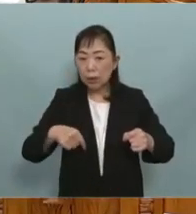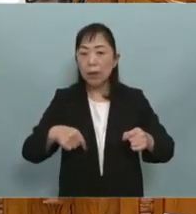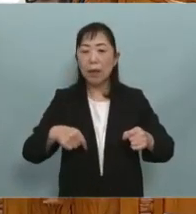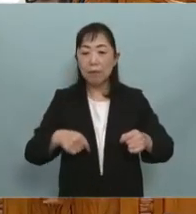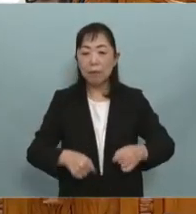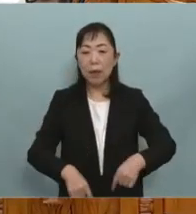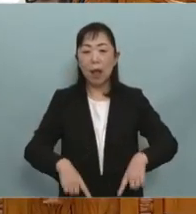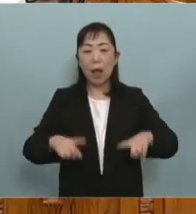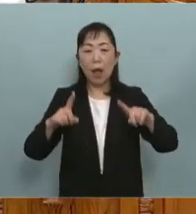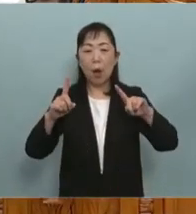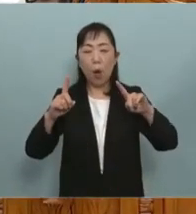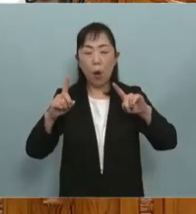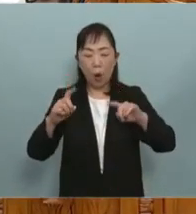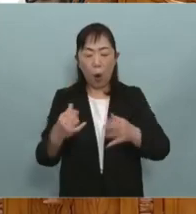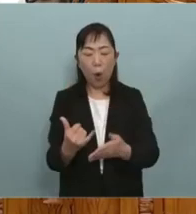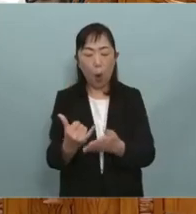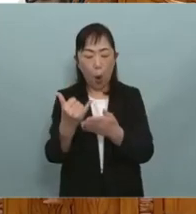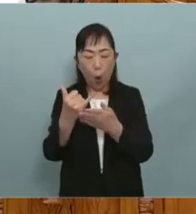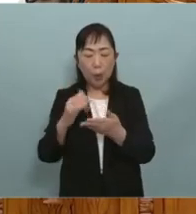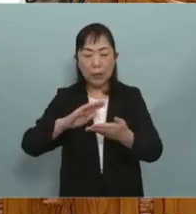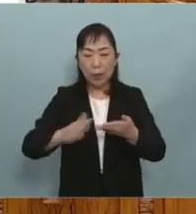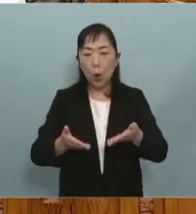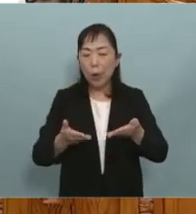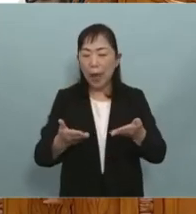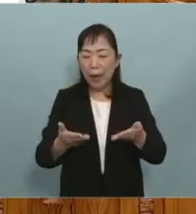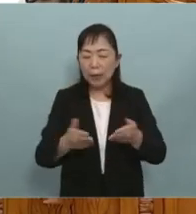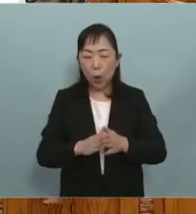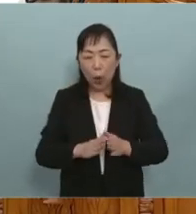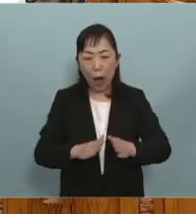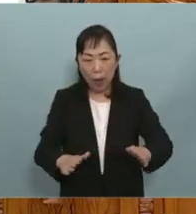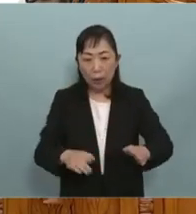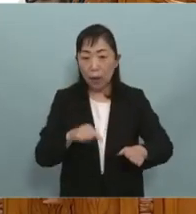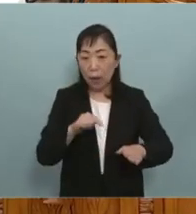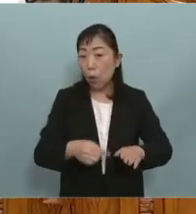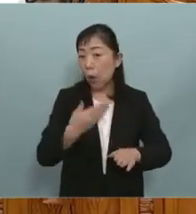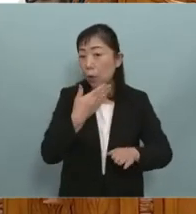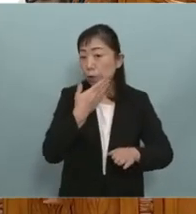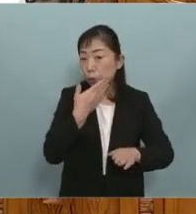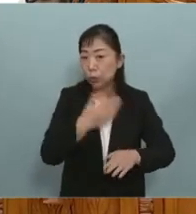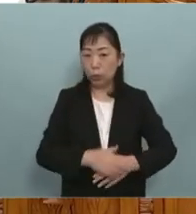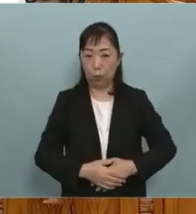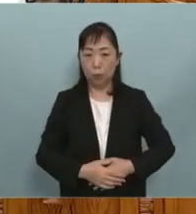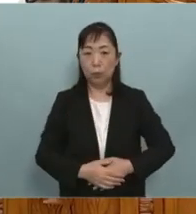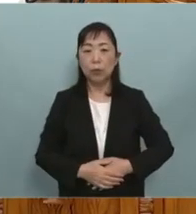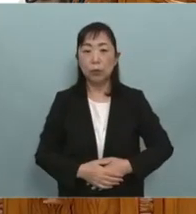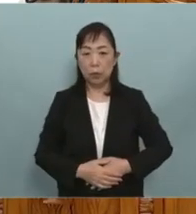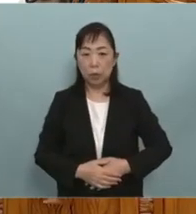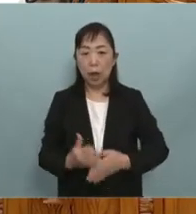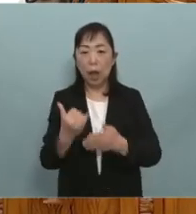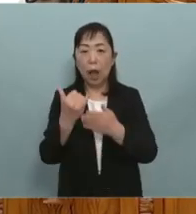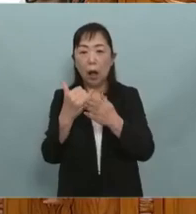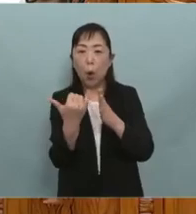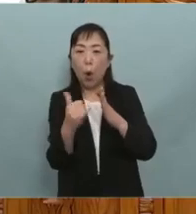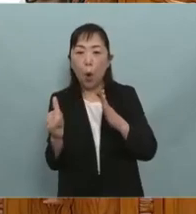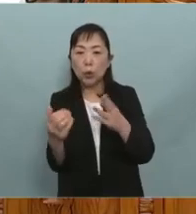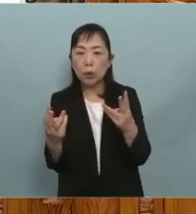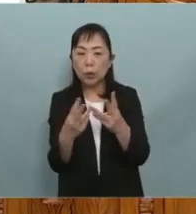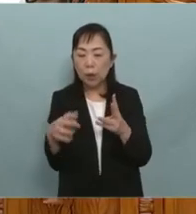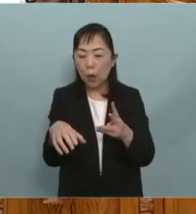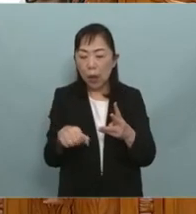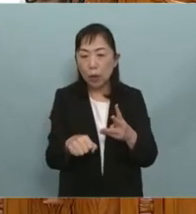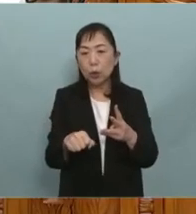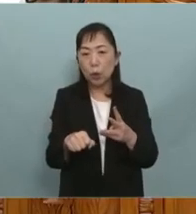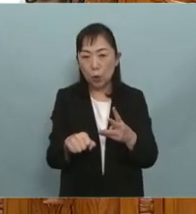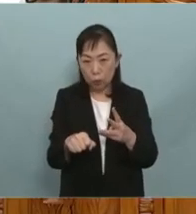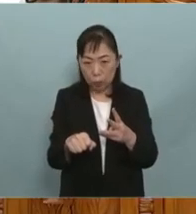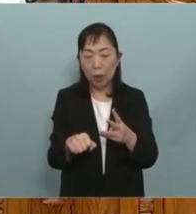安定的な継承等は極めて重要なことですとりわけ皇族数の確保は近の課題